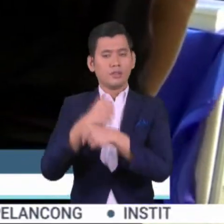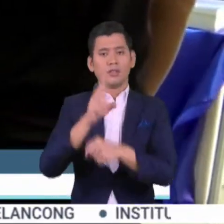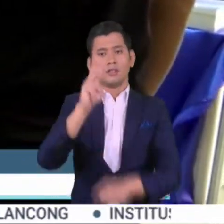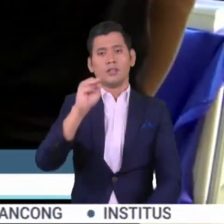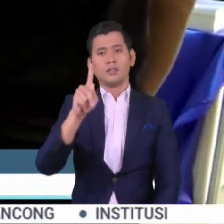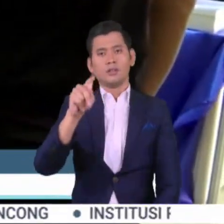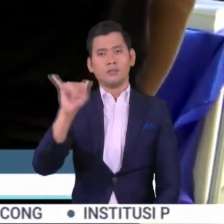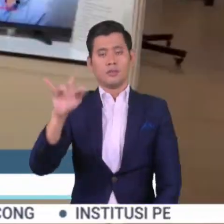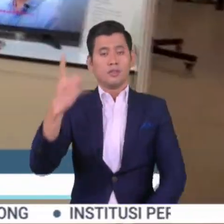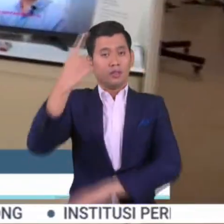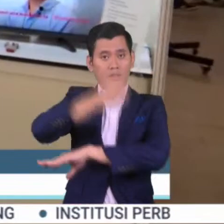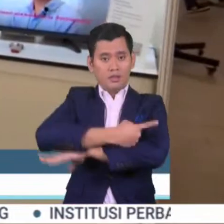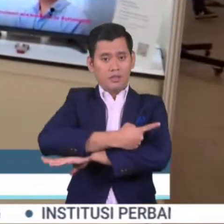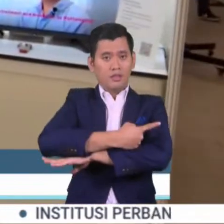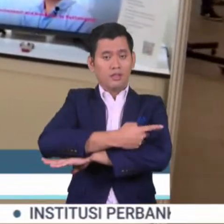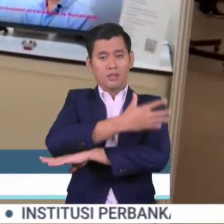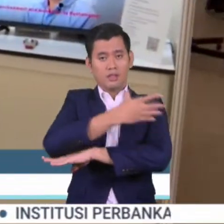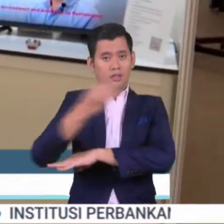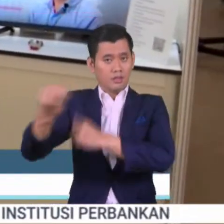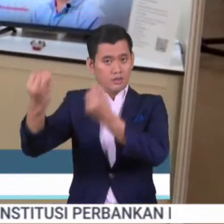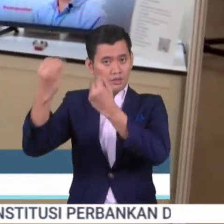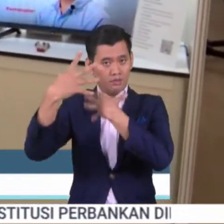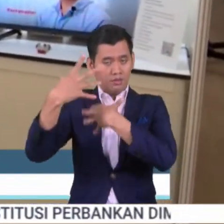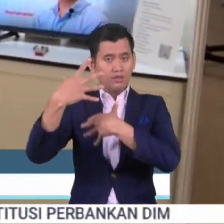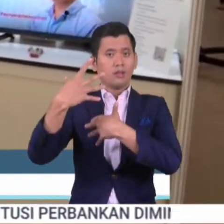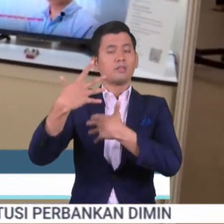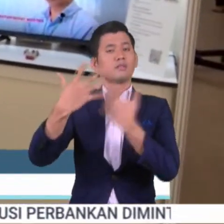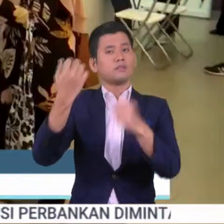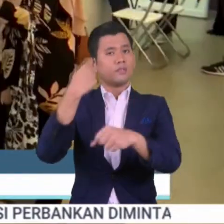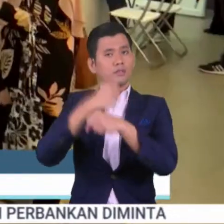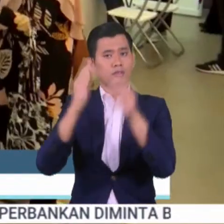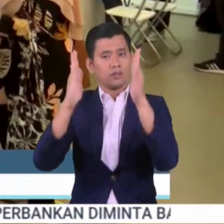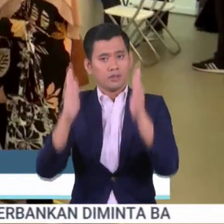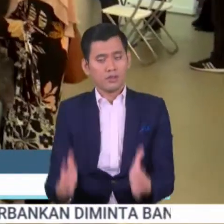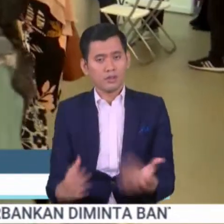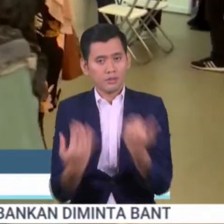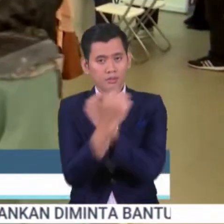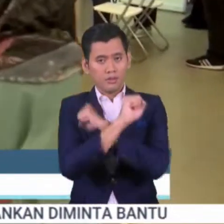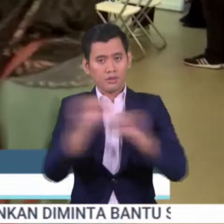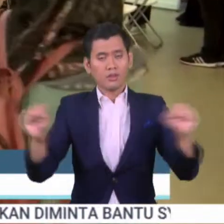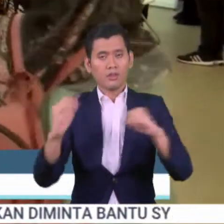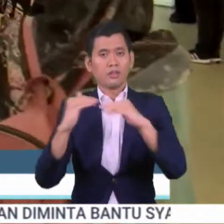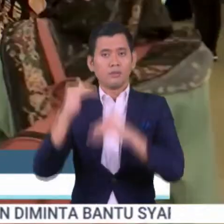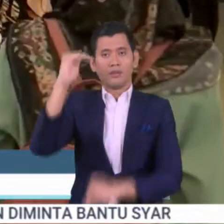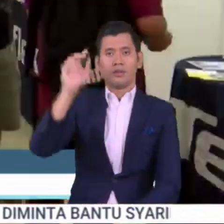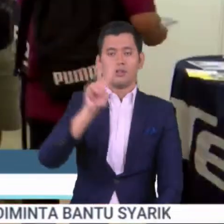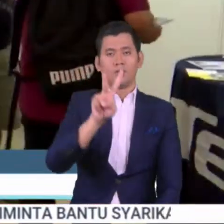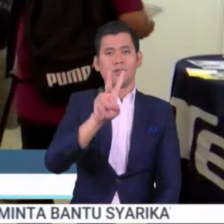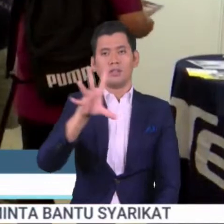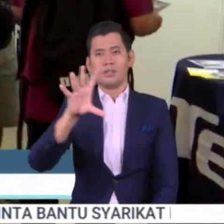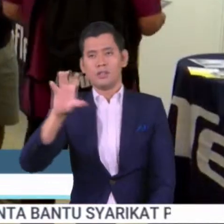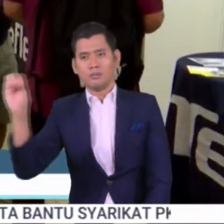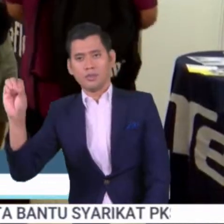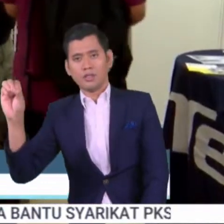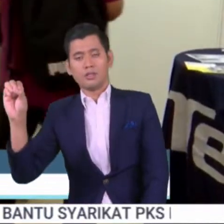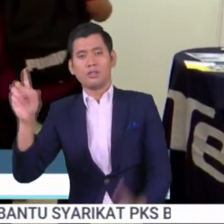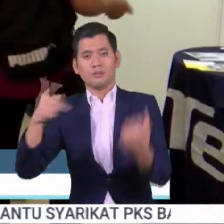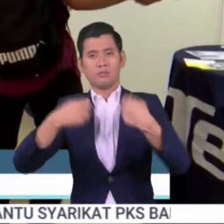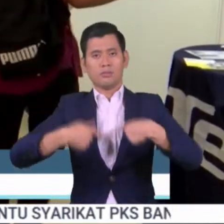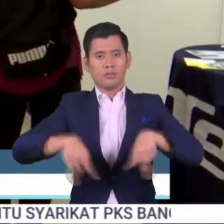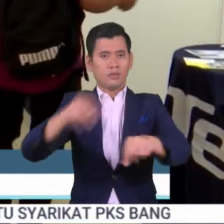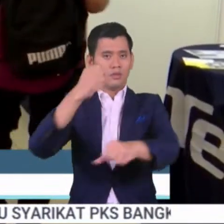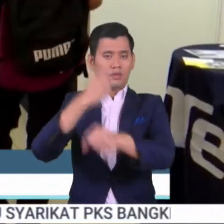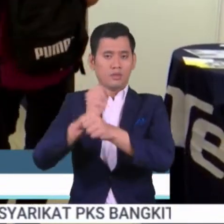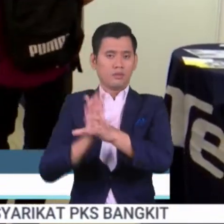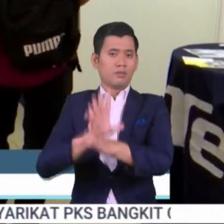Day. Dan difahamkan eksplorasi kerjaya ini telah menyediakan lebih 2,500 peluang pekerjaan dengan